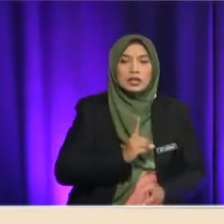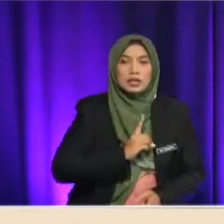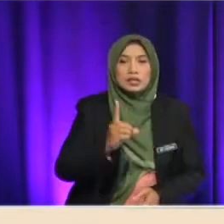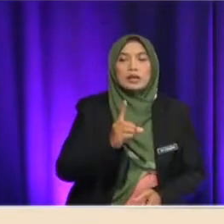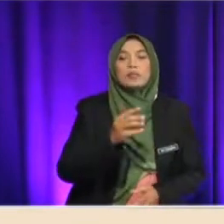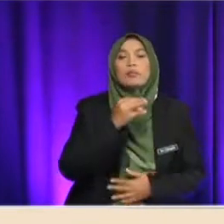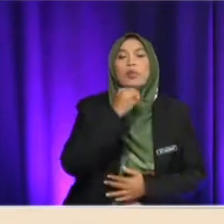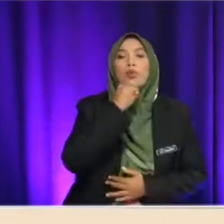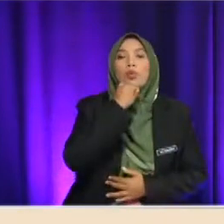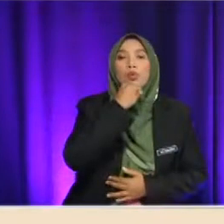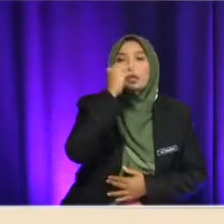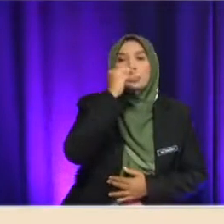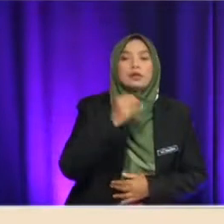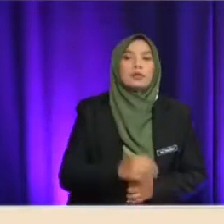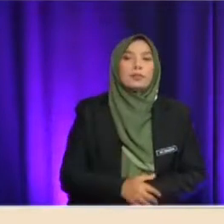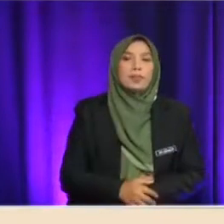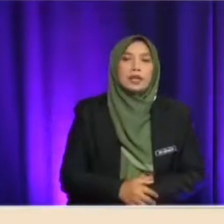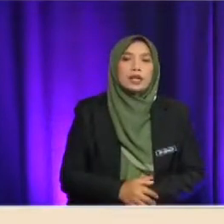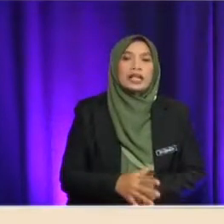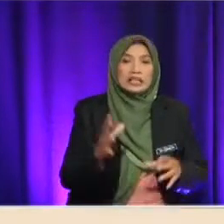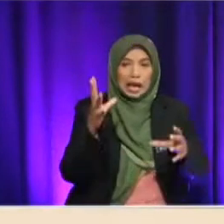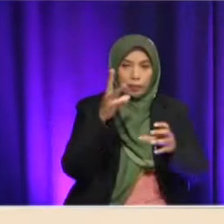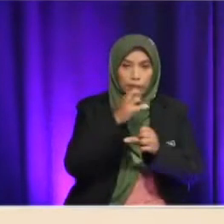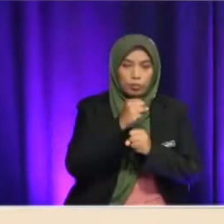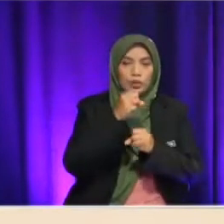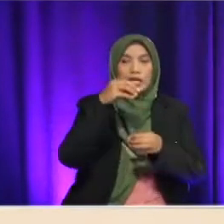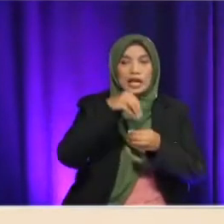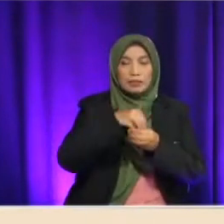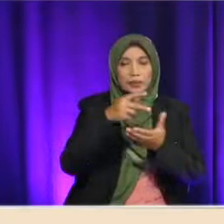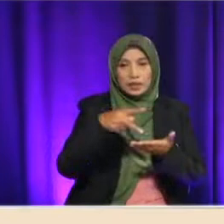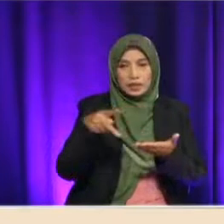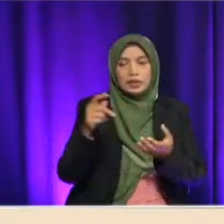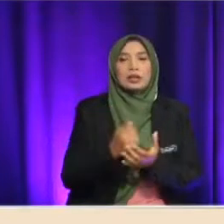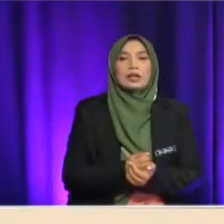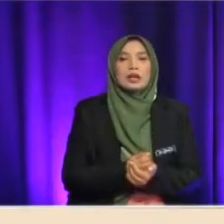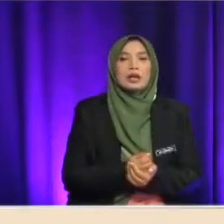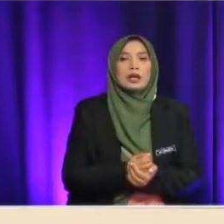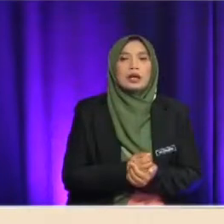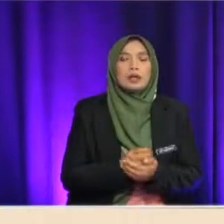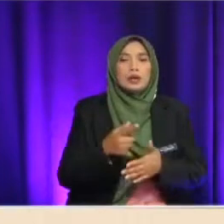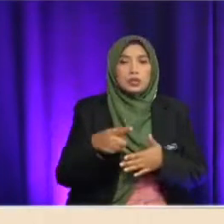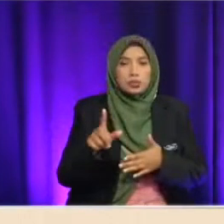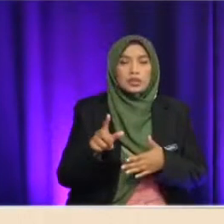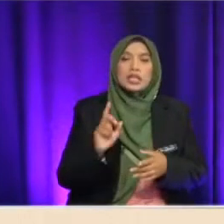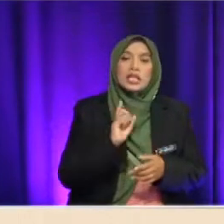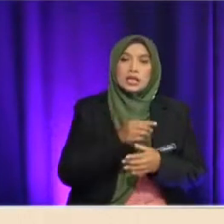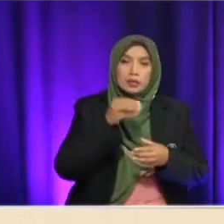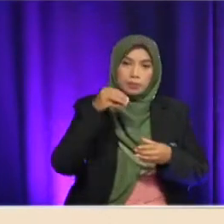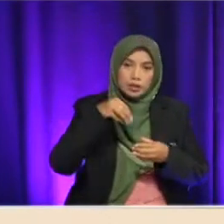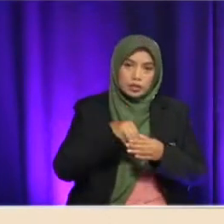mampu menyuntik amalan nilai murni dalam hati anak-anak. Kemudian Cikgu Linda masukkan, ini apa dia? Ini ialah